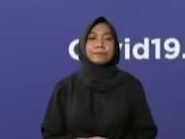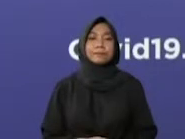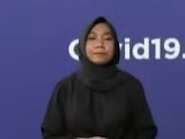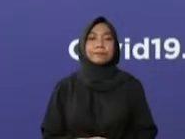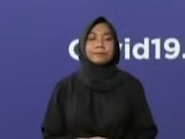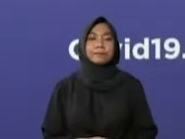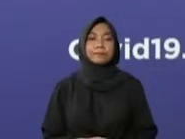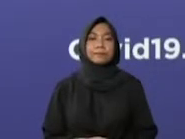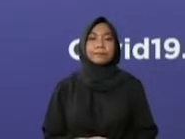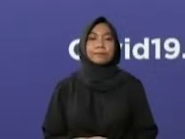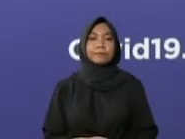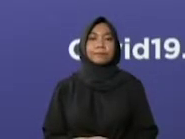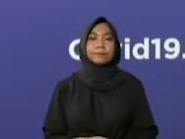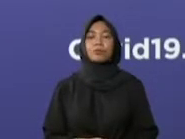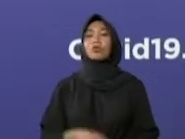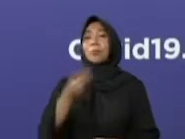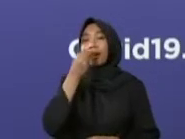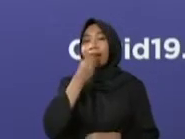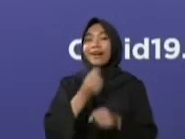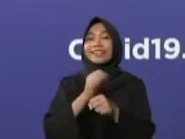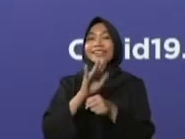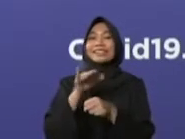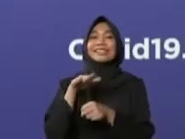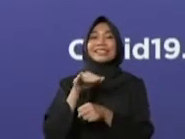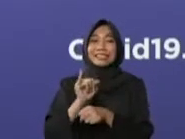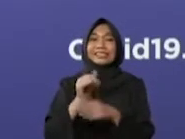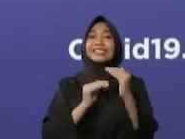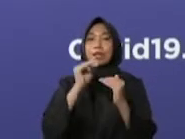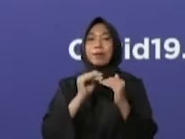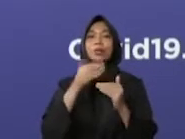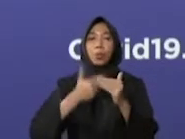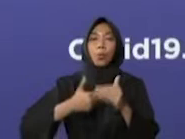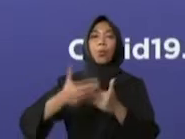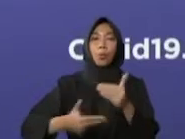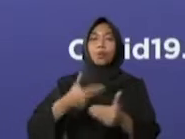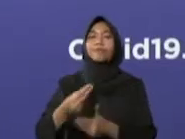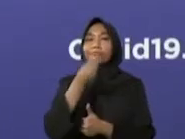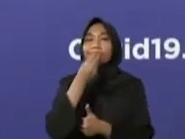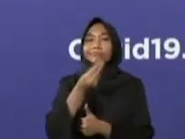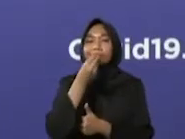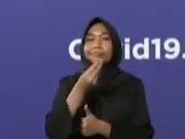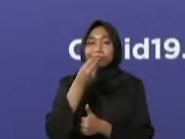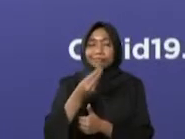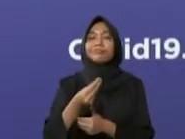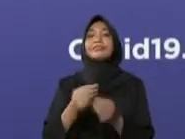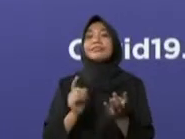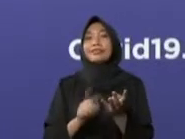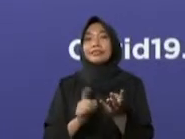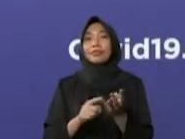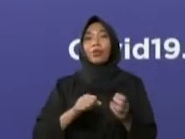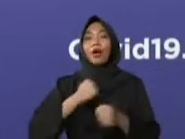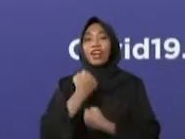Neng penuhi kebutuhan gizi kita secara seimbang dan lakukan aktivitas